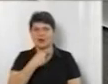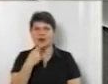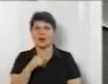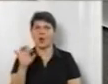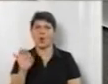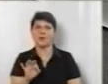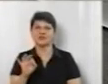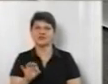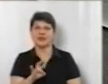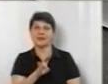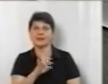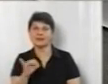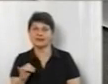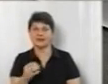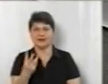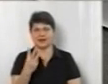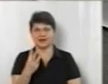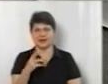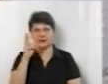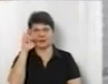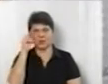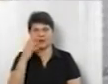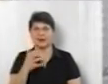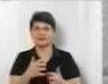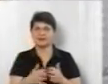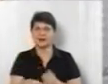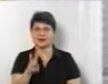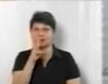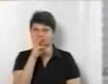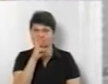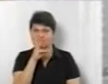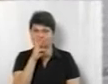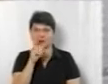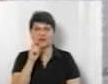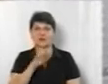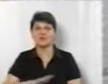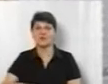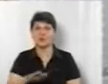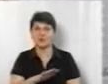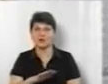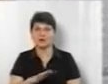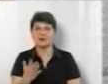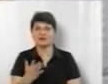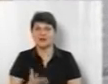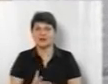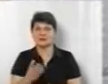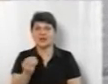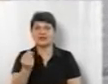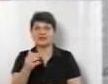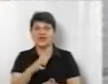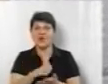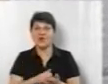коефіцієнти. І третій показник – це показник середньої заробітної плати в Україні, з якою сплачені страхові